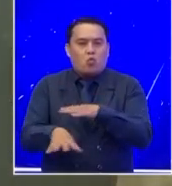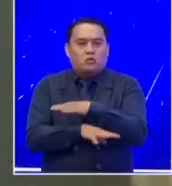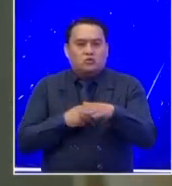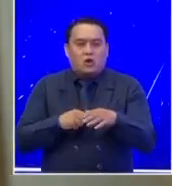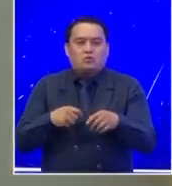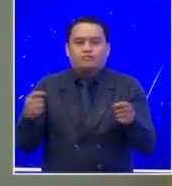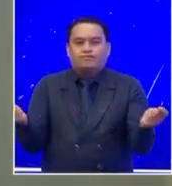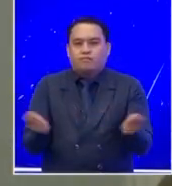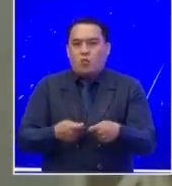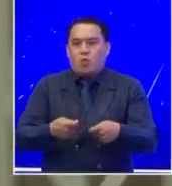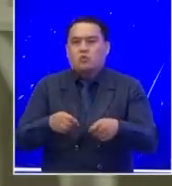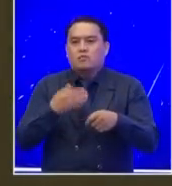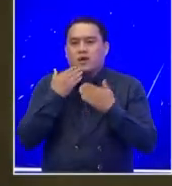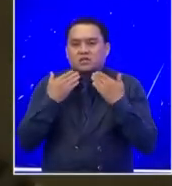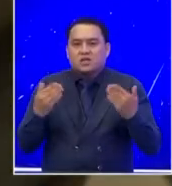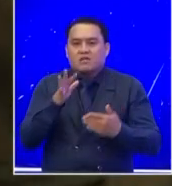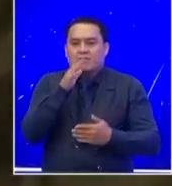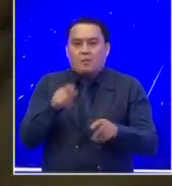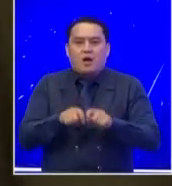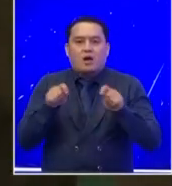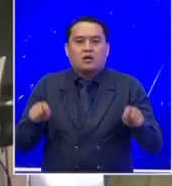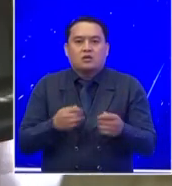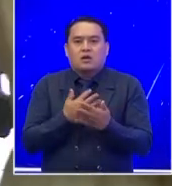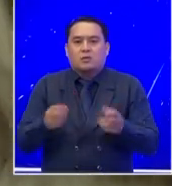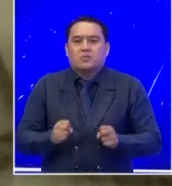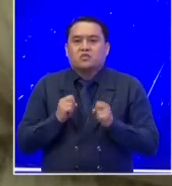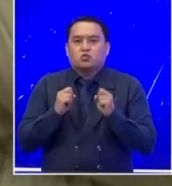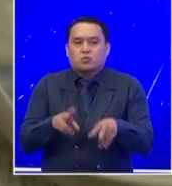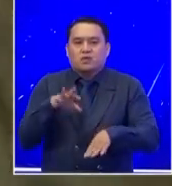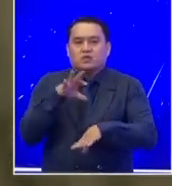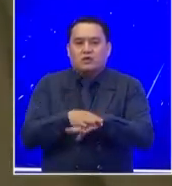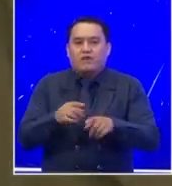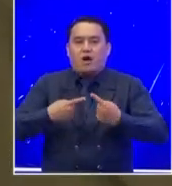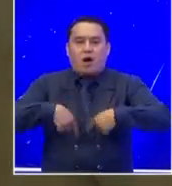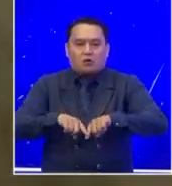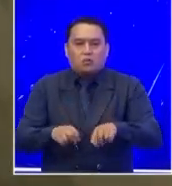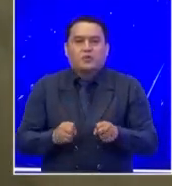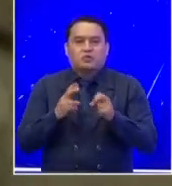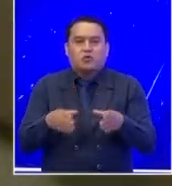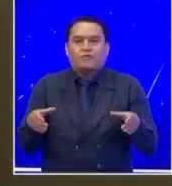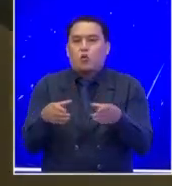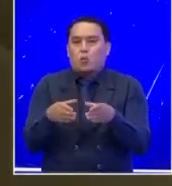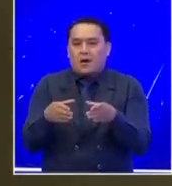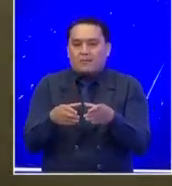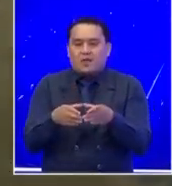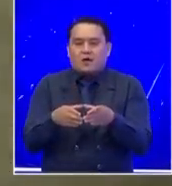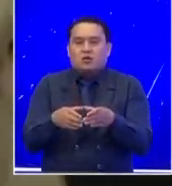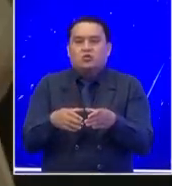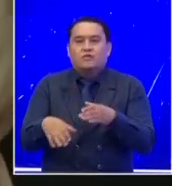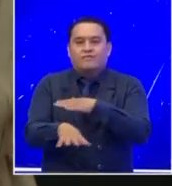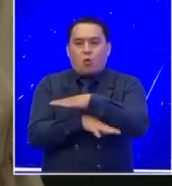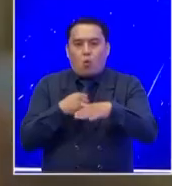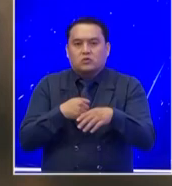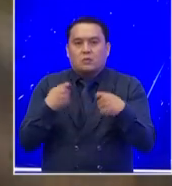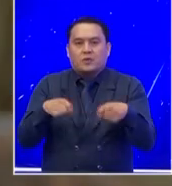набегам барымтачей. Только за последнее время здесь раскрыт целый ряд таких преступлений и задержаны организованные преступные группировки. КРС, который ворюги не